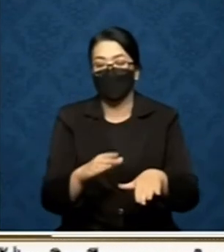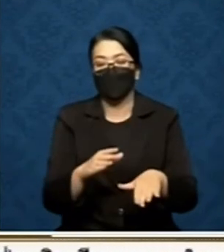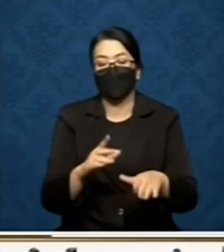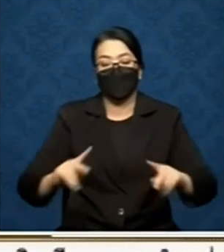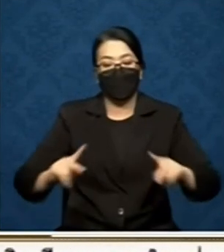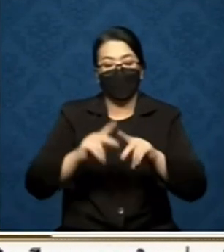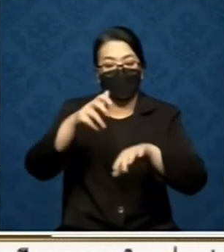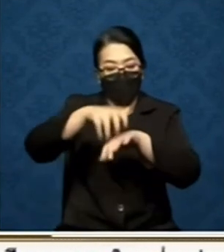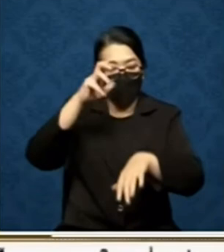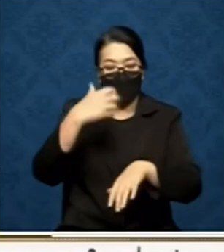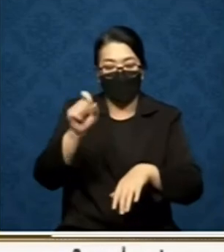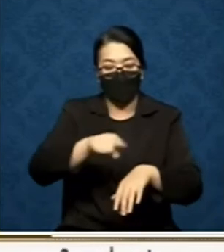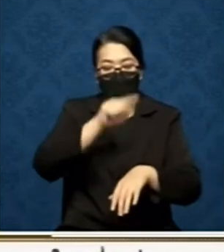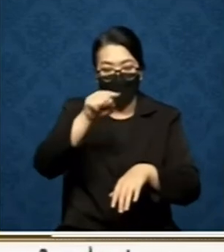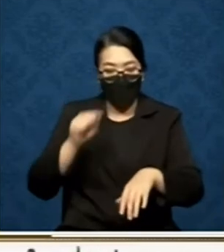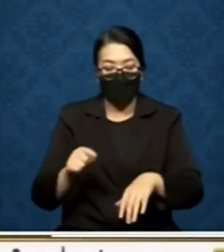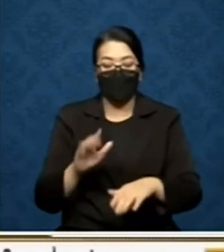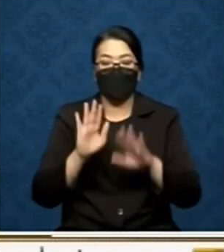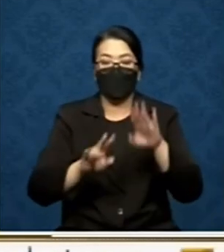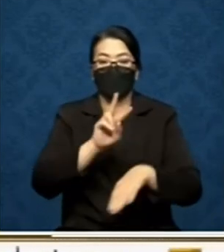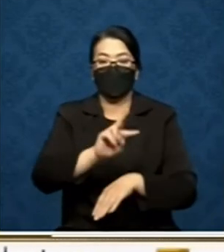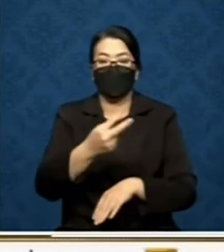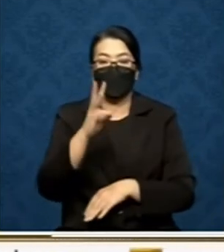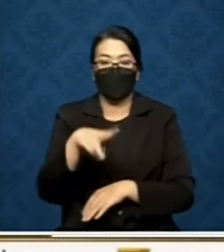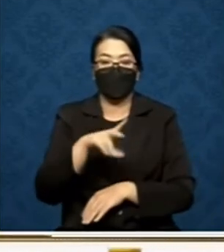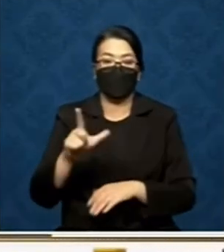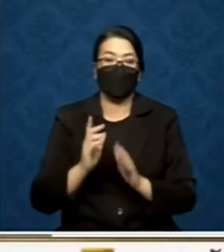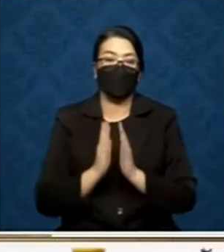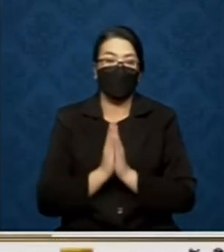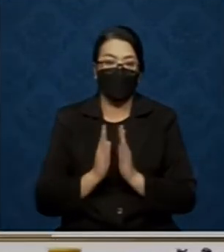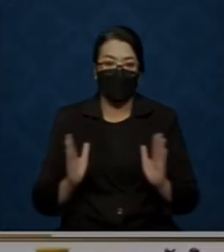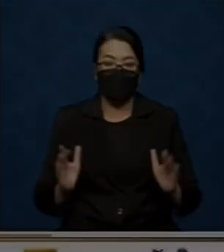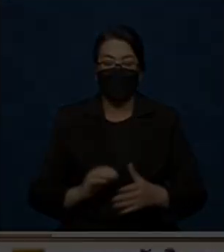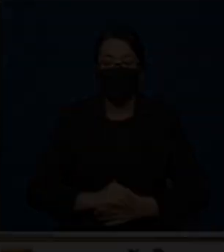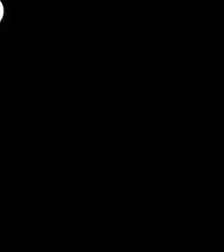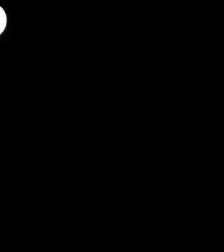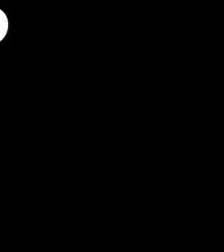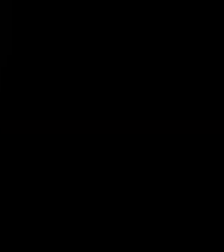กระทรวงมาถ่ายลง 10%ประมาณสองหมื่นกว่าล้านเขากำลังครับอ่า